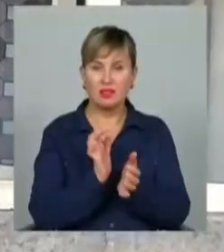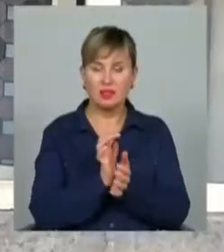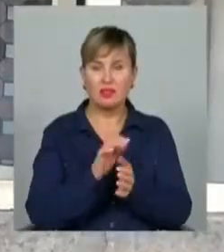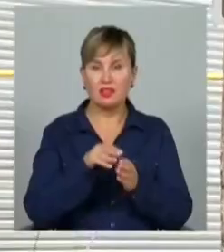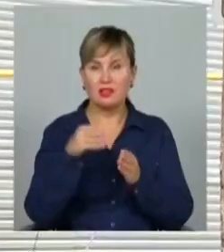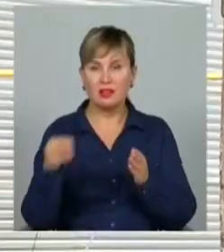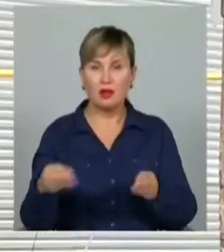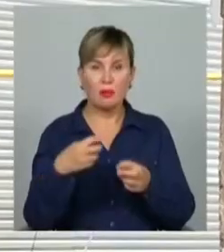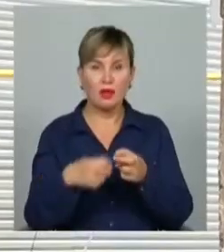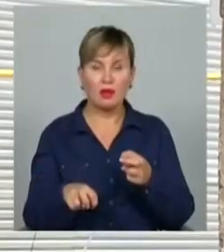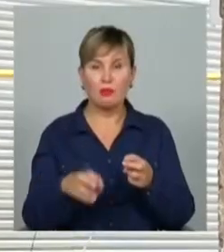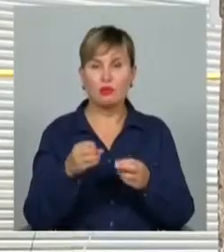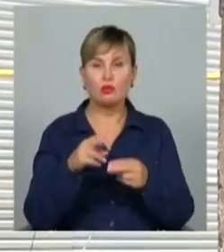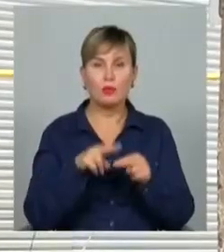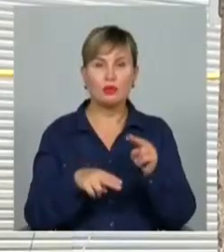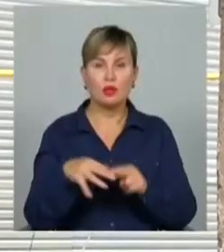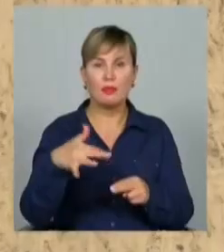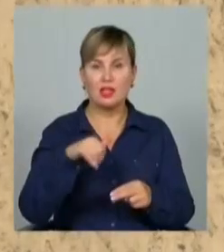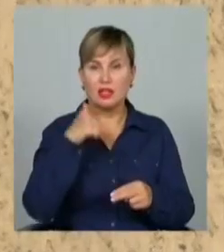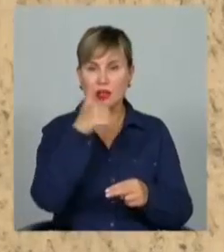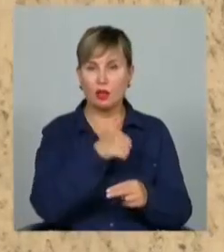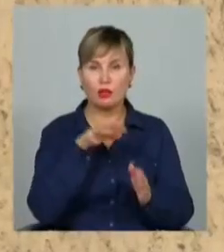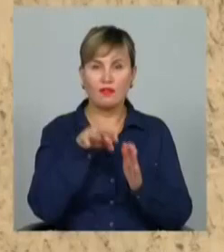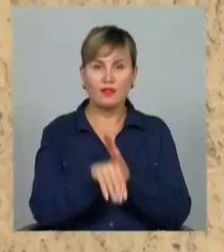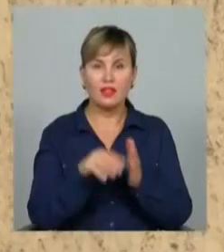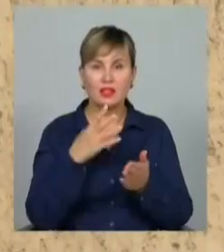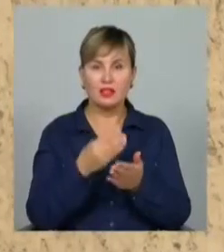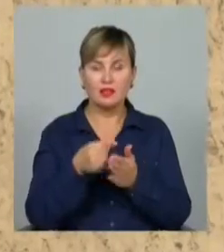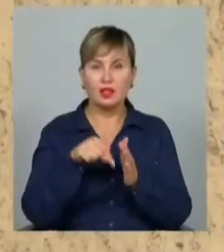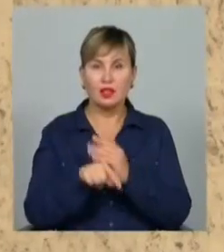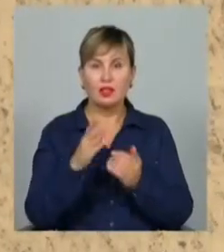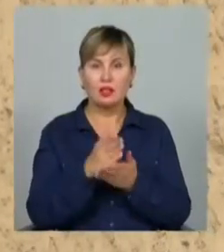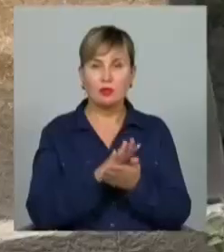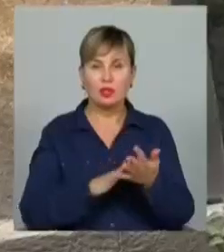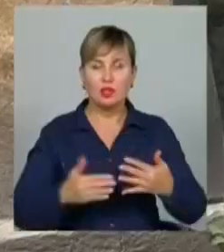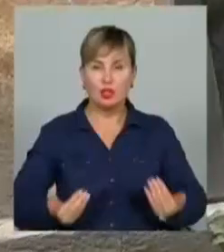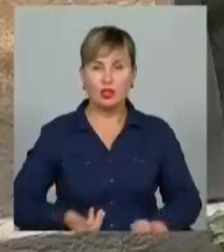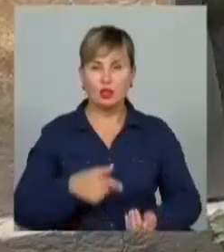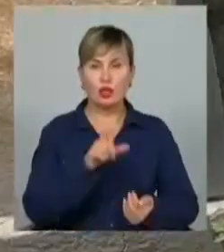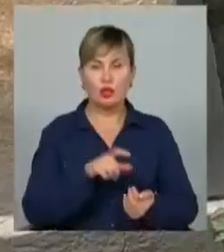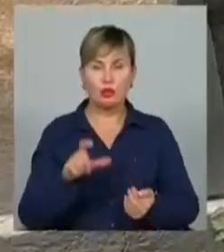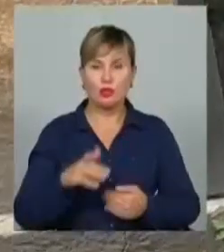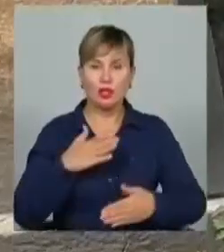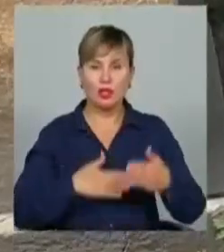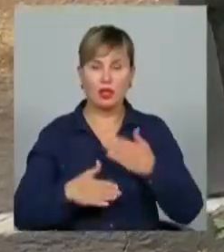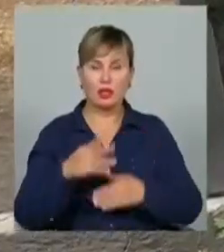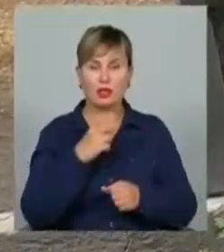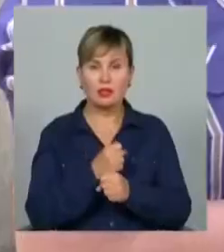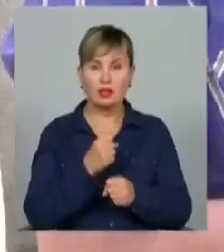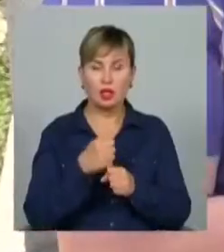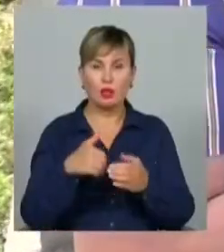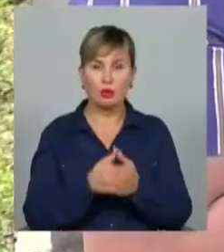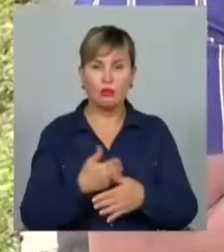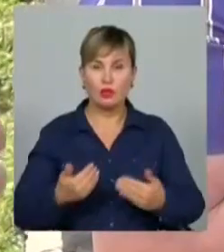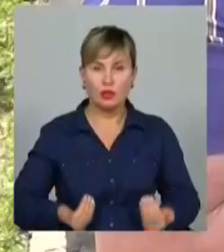трещинами в потолках были построены еще в 50-х годах. В них на свой страх и риск продолжают жить люди. Владельцы рады поменять халупы на новое жилье в